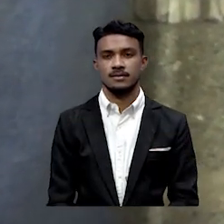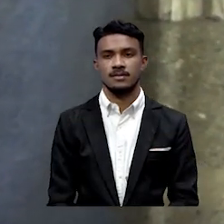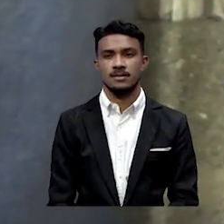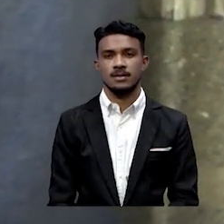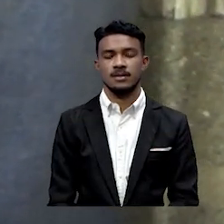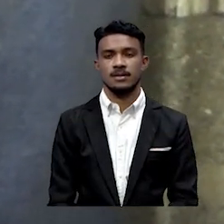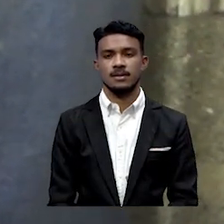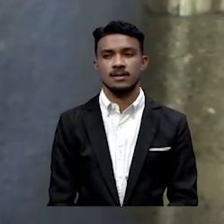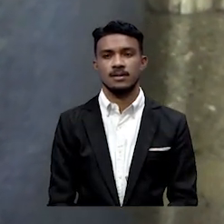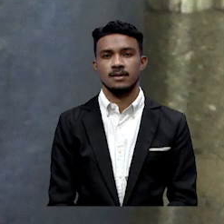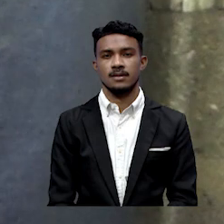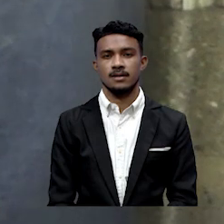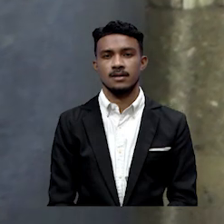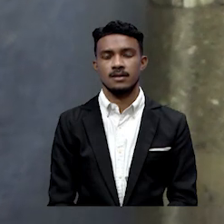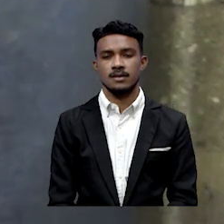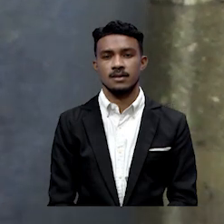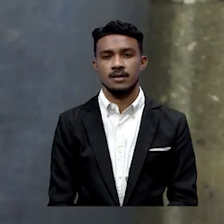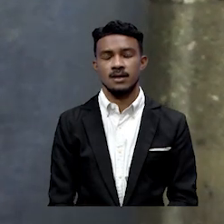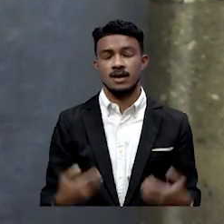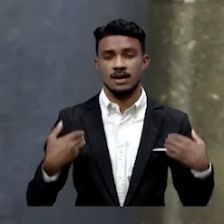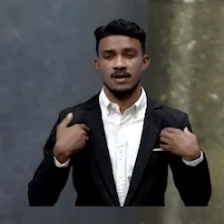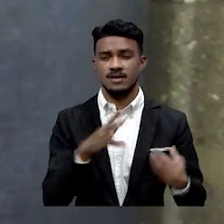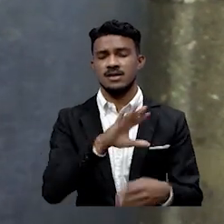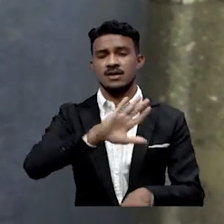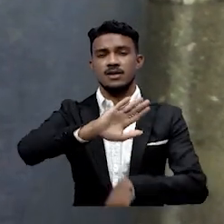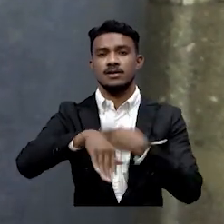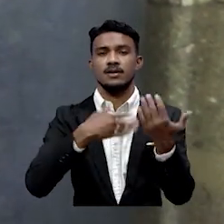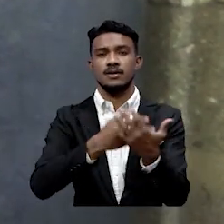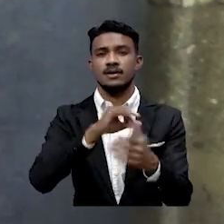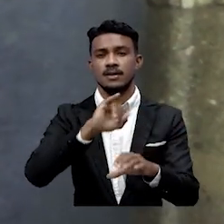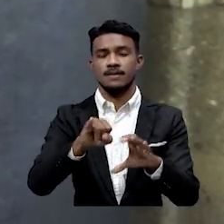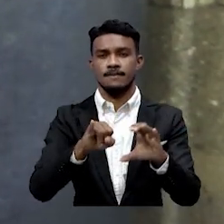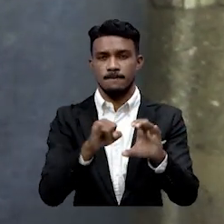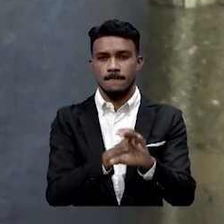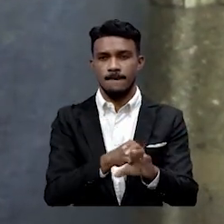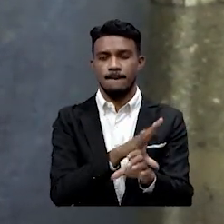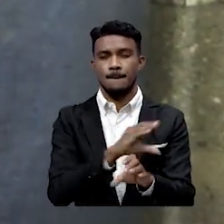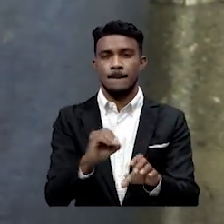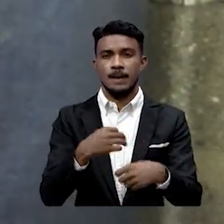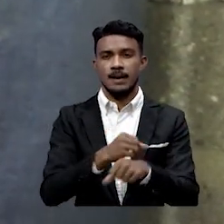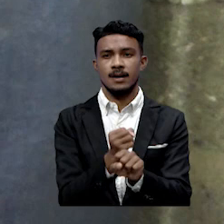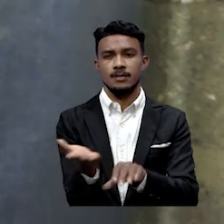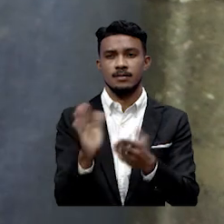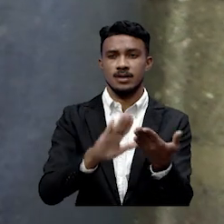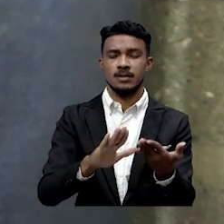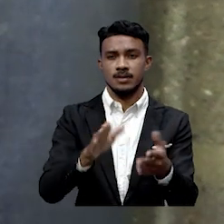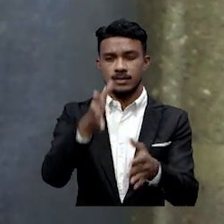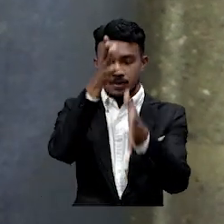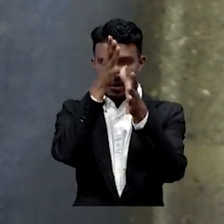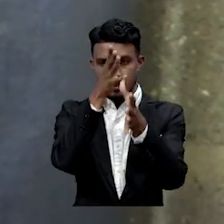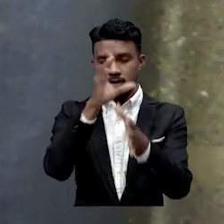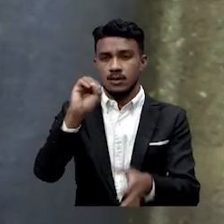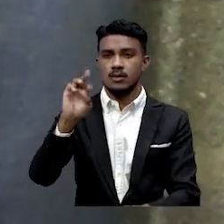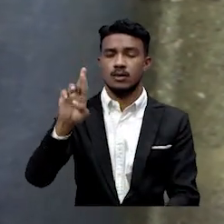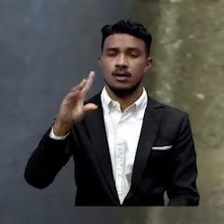envolvimento be be ser kuspi di neba ni sir hoki envolve larm bro hori hal mati tia katus orlando